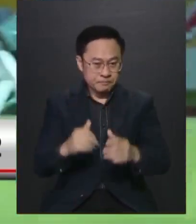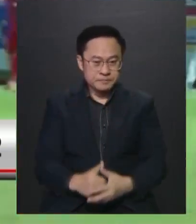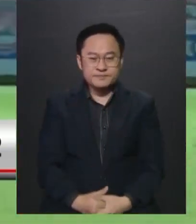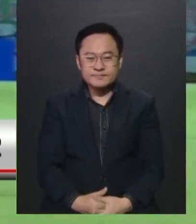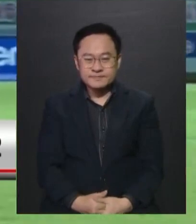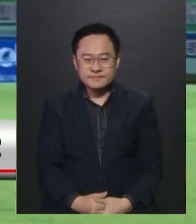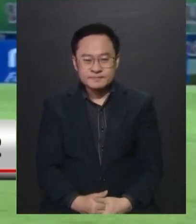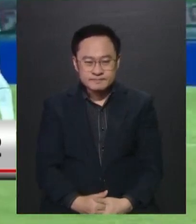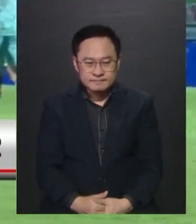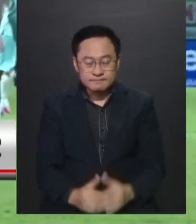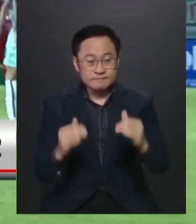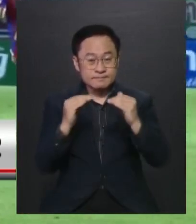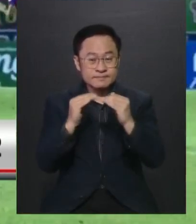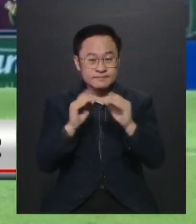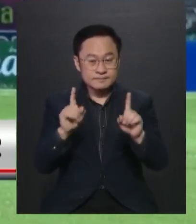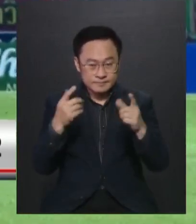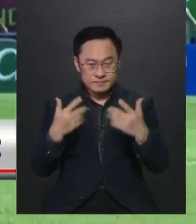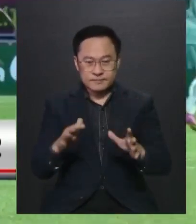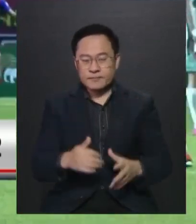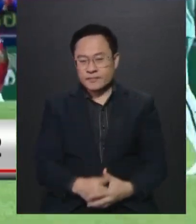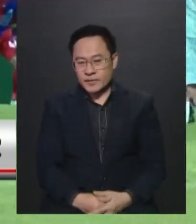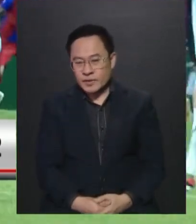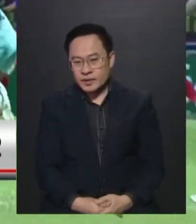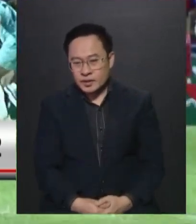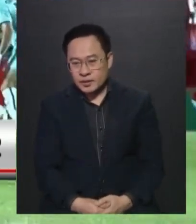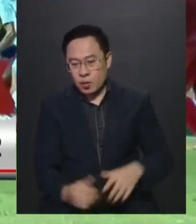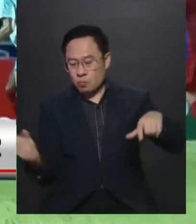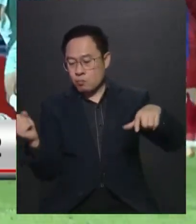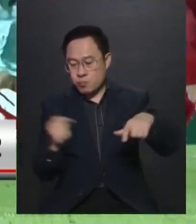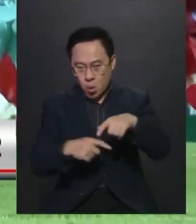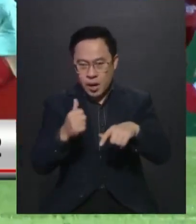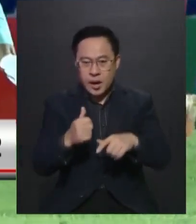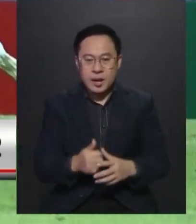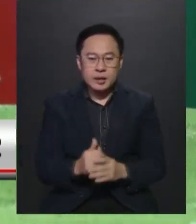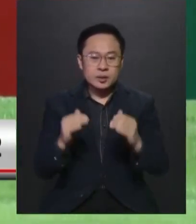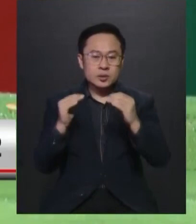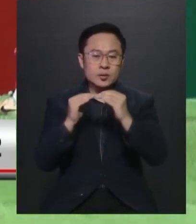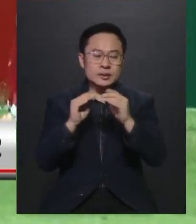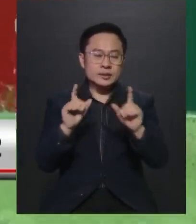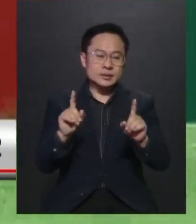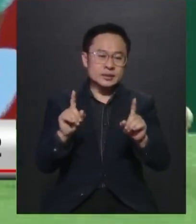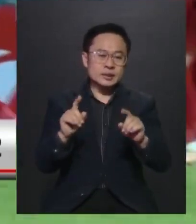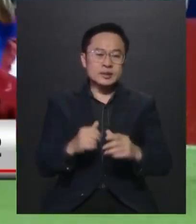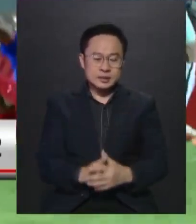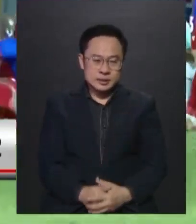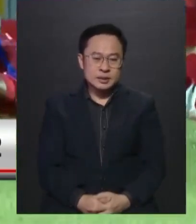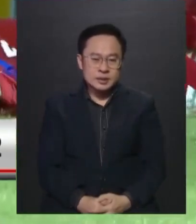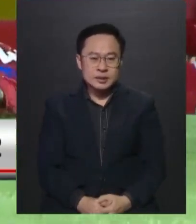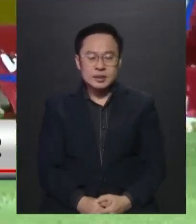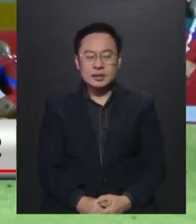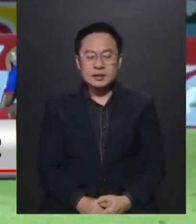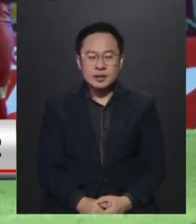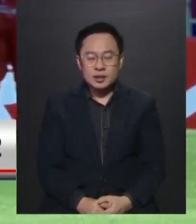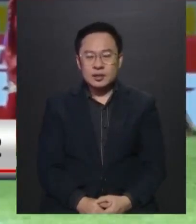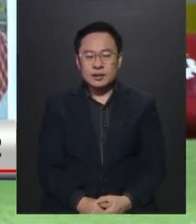สเตเฟนลองจิลนะครับก่อนที่จะยิงอัดลูกนี้ครับจังหวะแรกยิงไม่ดีนะครับแต่ว่าบอลมันยังเข้าทางครับแล้วจะอัดด้วยขวาอีกทีครับ